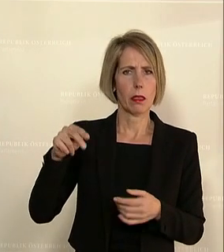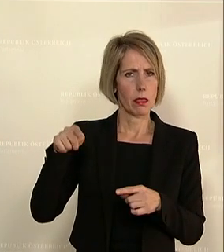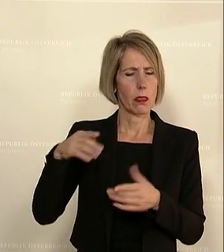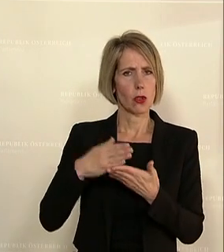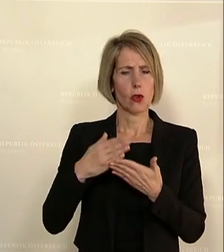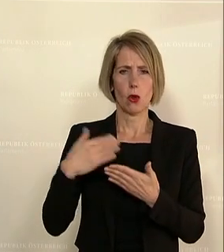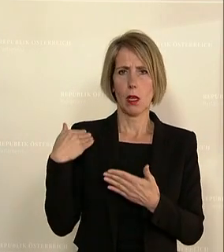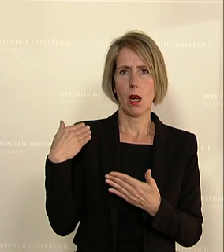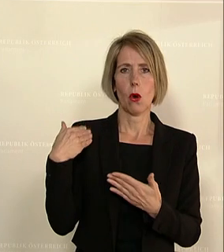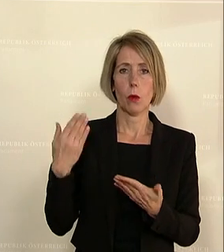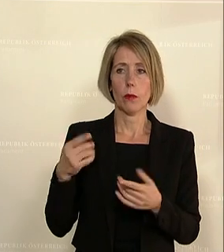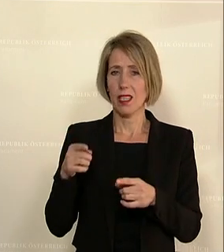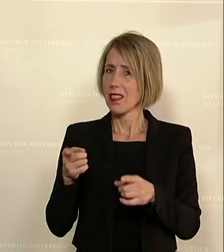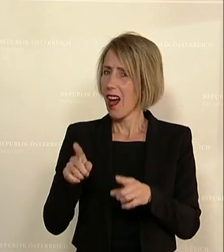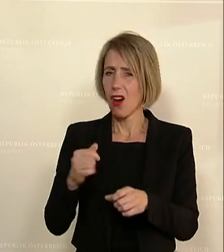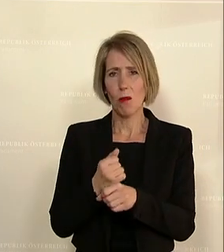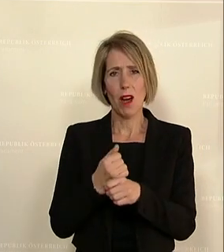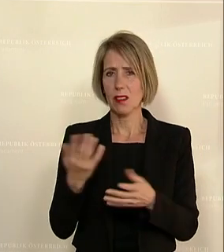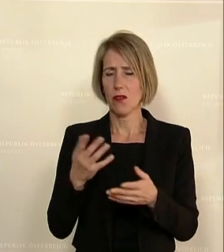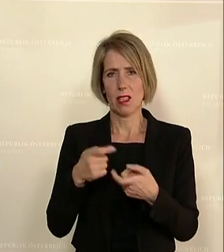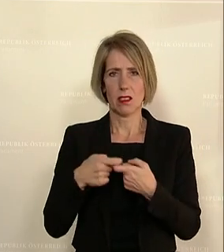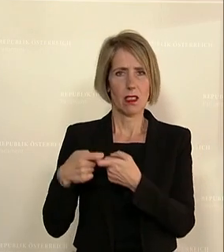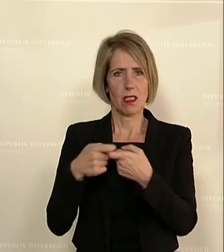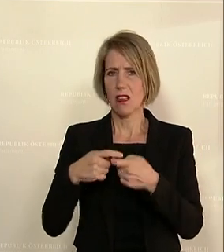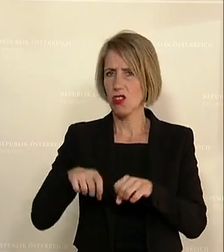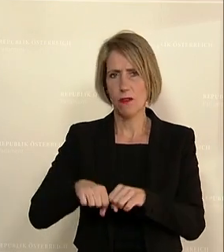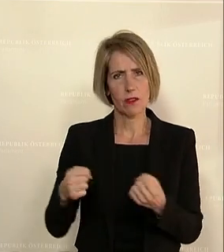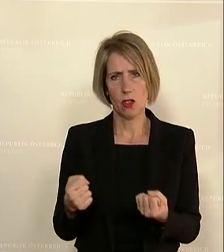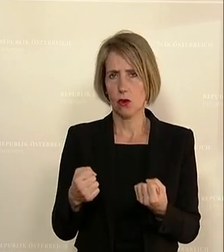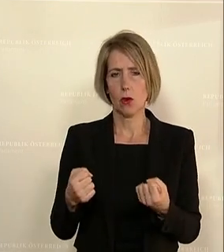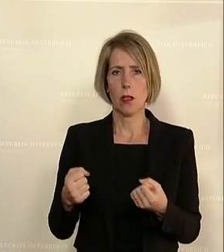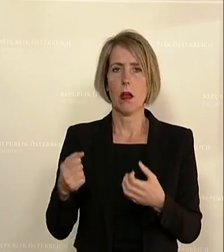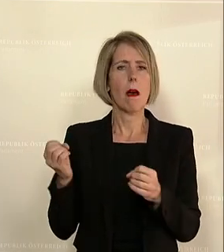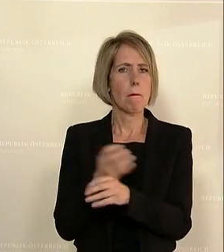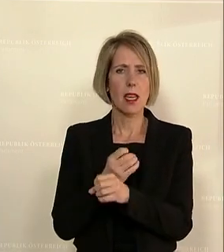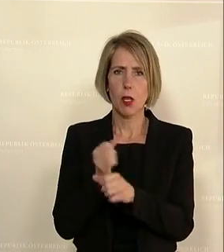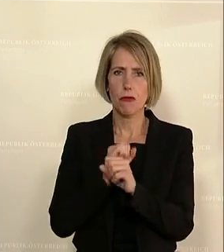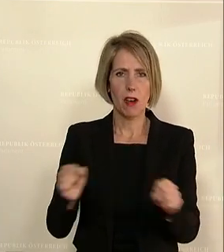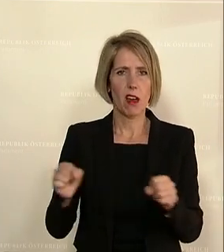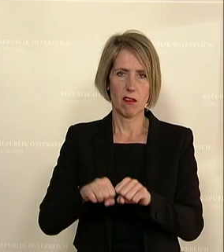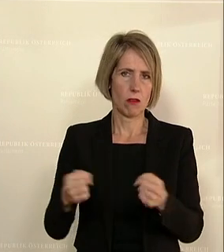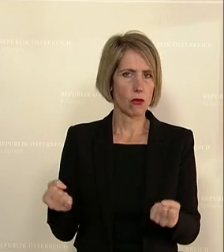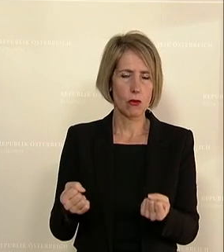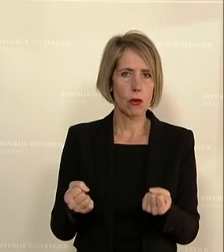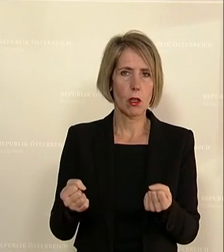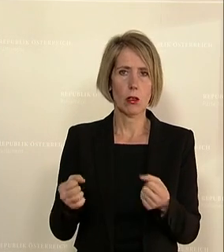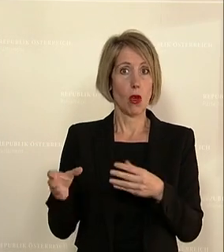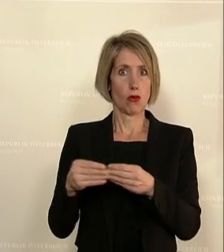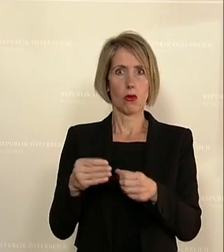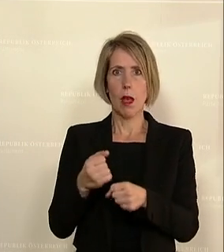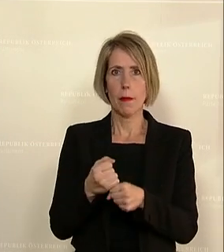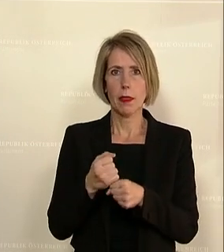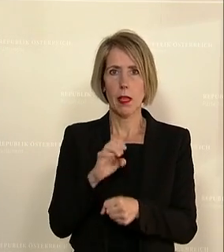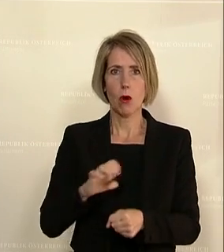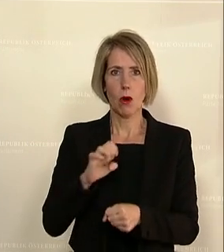ist Zerstören der Gesellschaft, Zerstören der Medienfreiheit, Zerstören des Zusammenhalts in Europa, gerade das Gegenteil